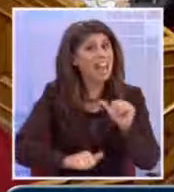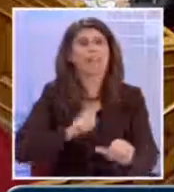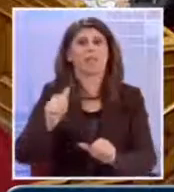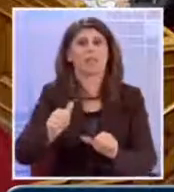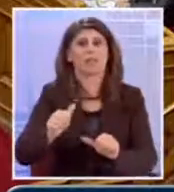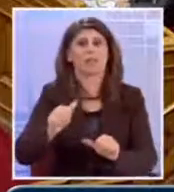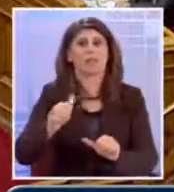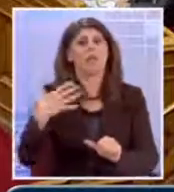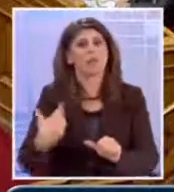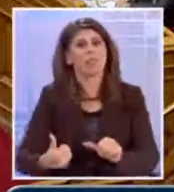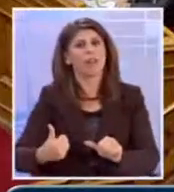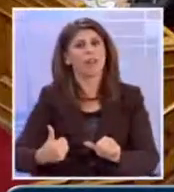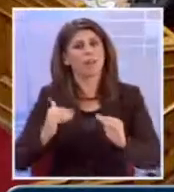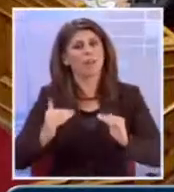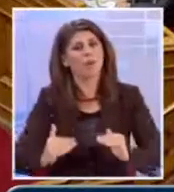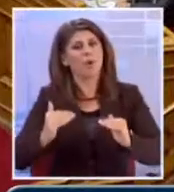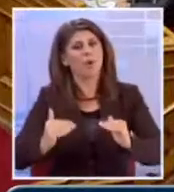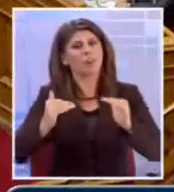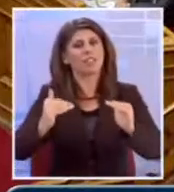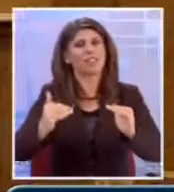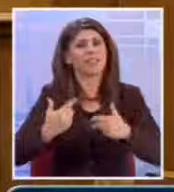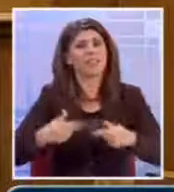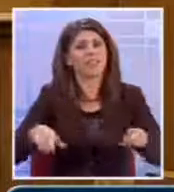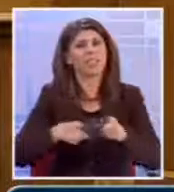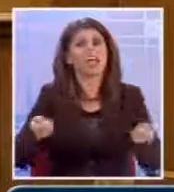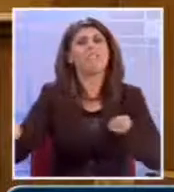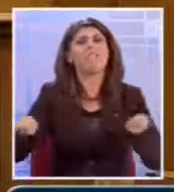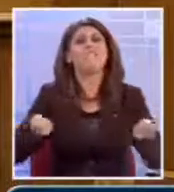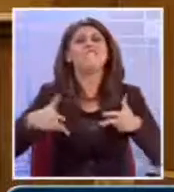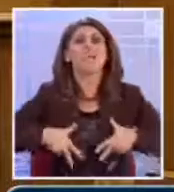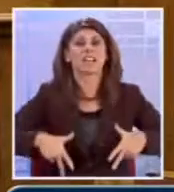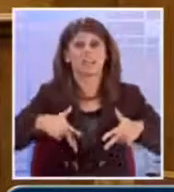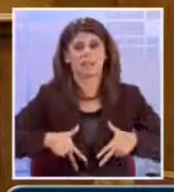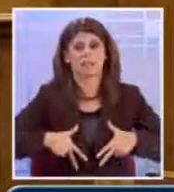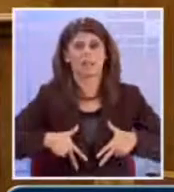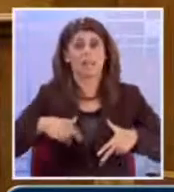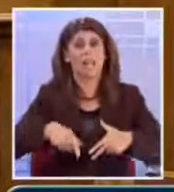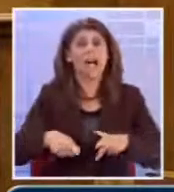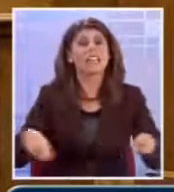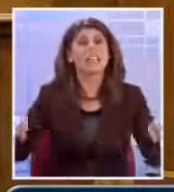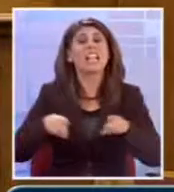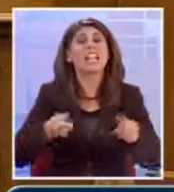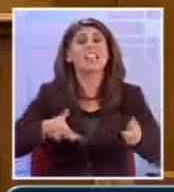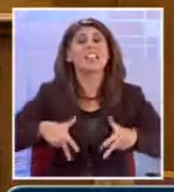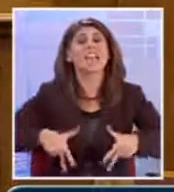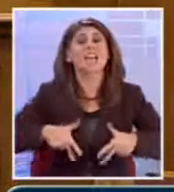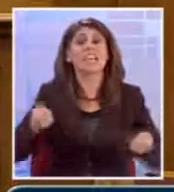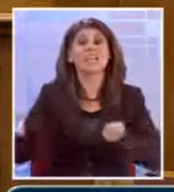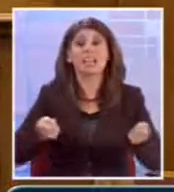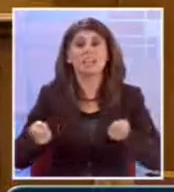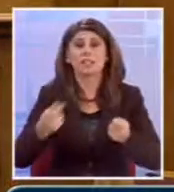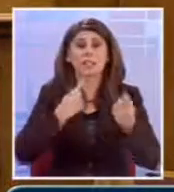μια προοδευτική διακυβέρνηση. Μια διακυβέρνηση που θα διαπραγματευτεί με ουσιαστικό